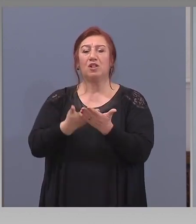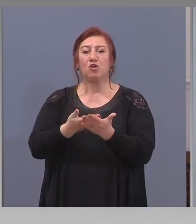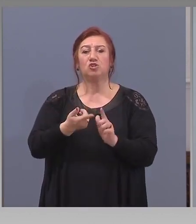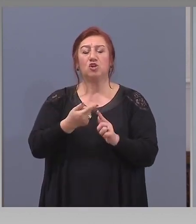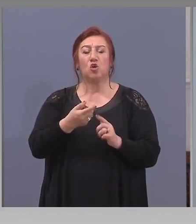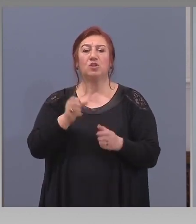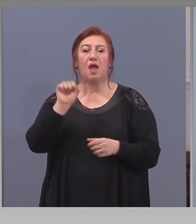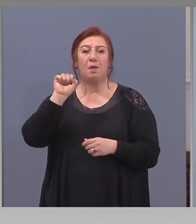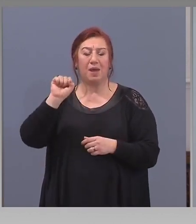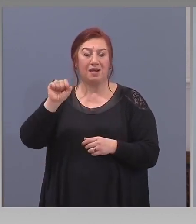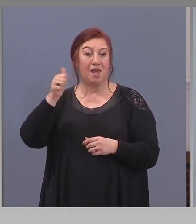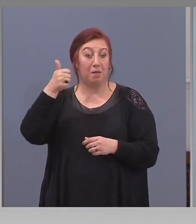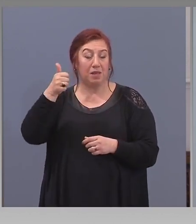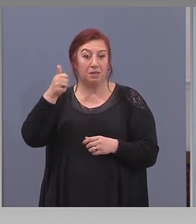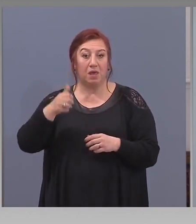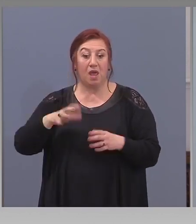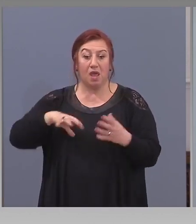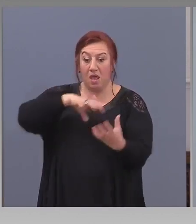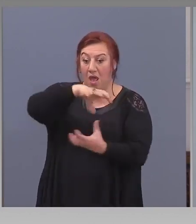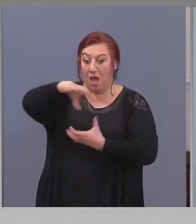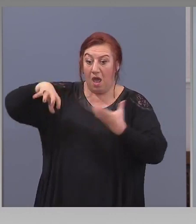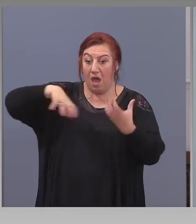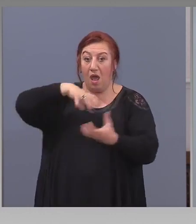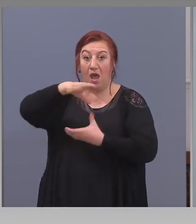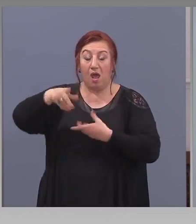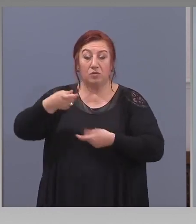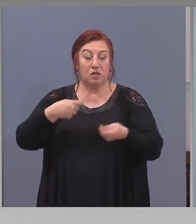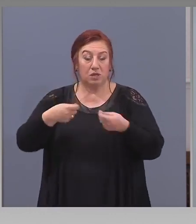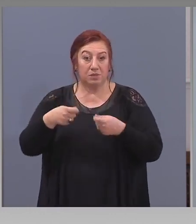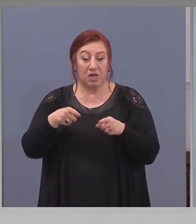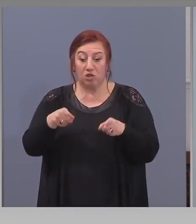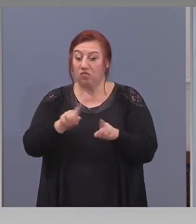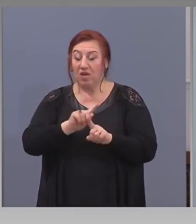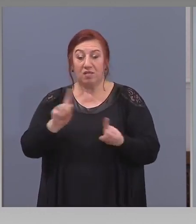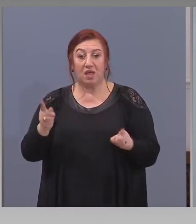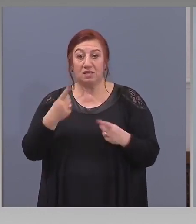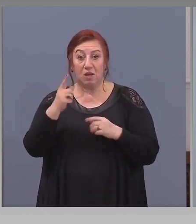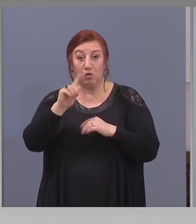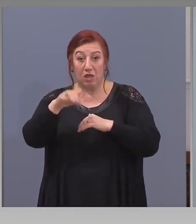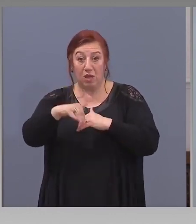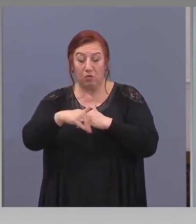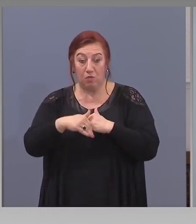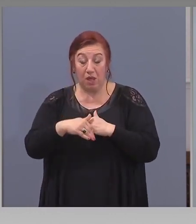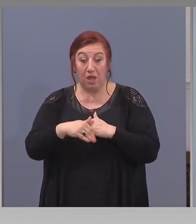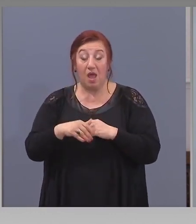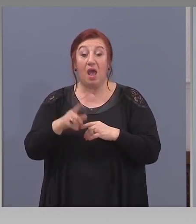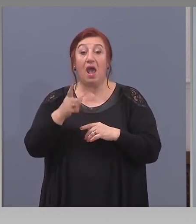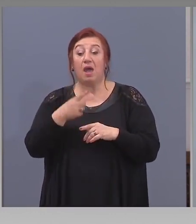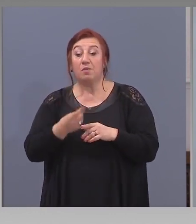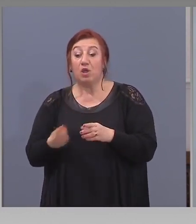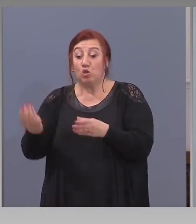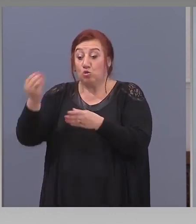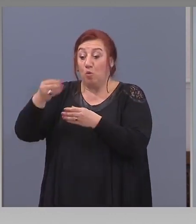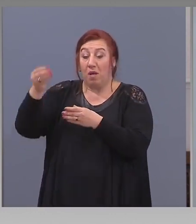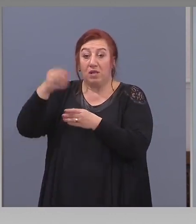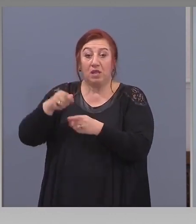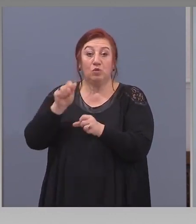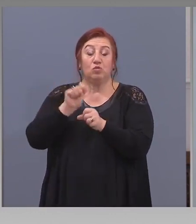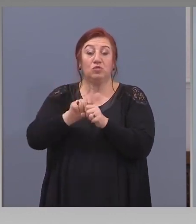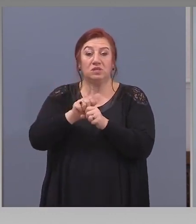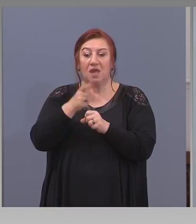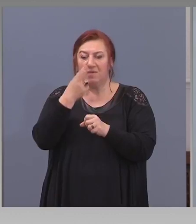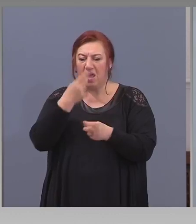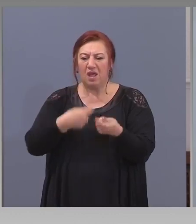на пазара и всъщност той не само, че няма да подпомогне, той на практика създава спекулата, затова още утре